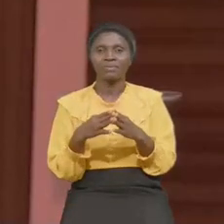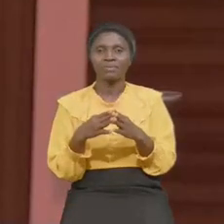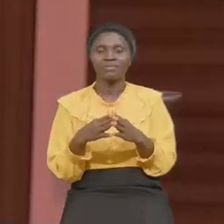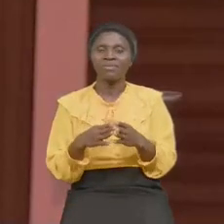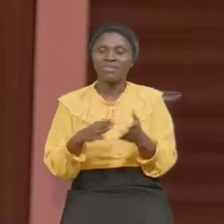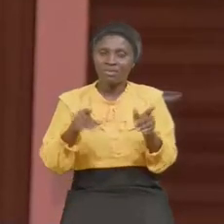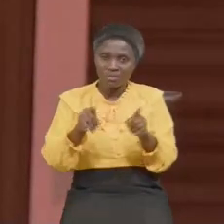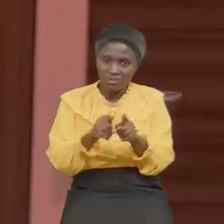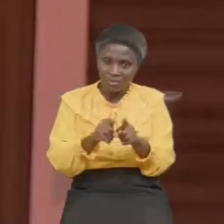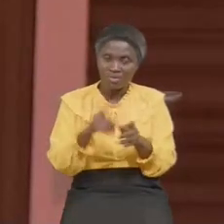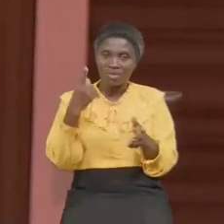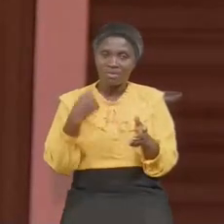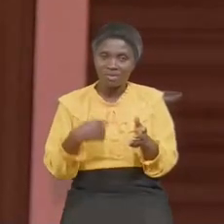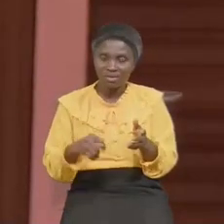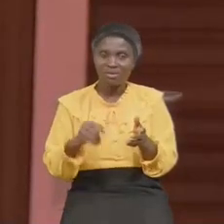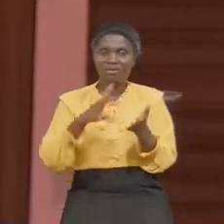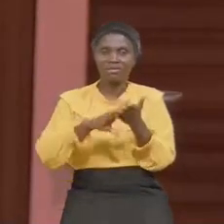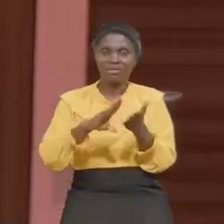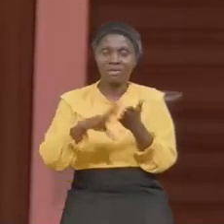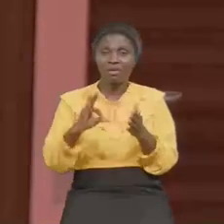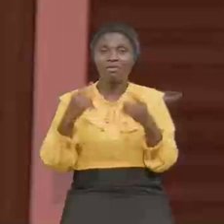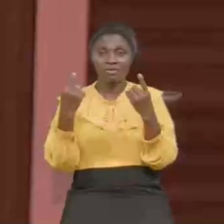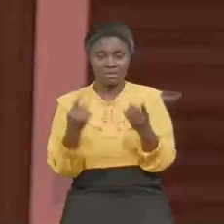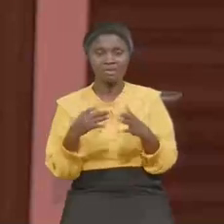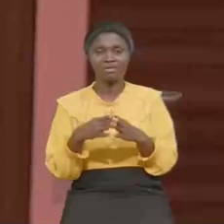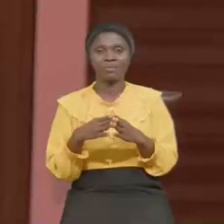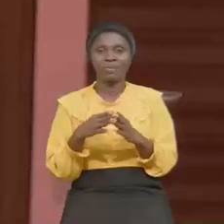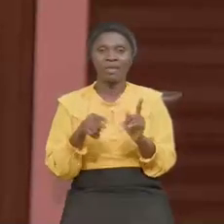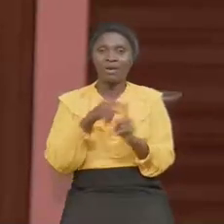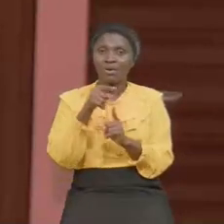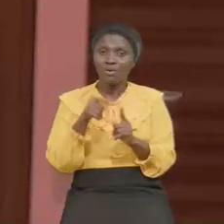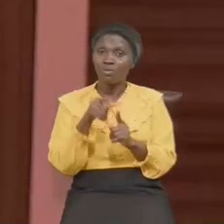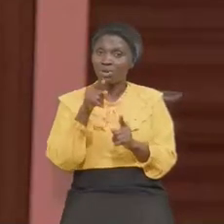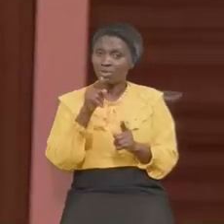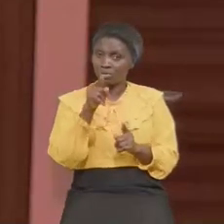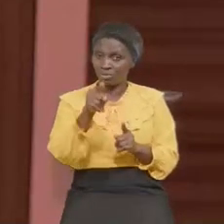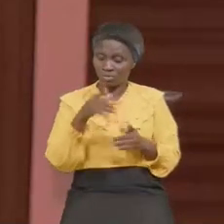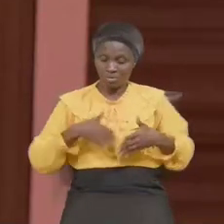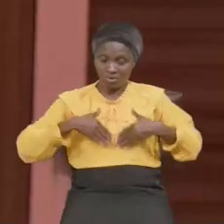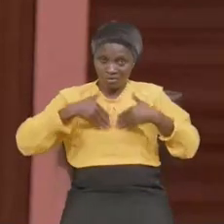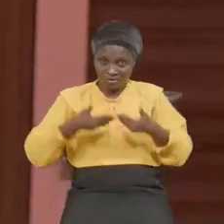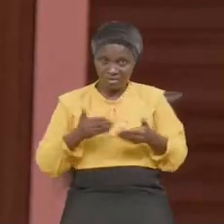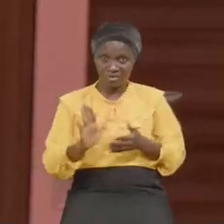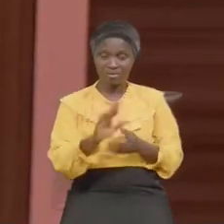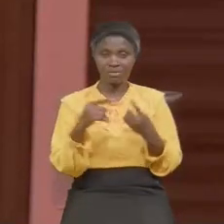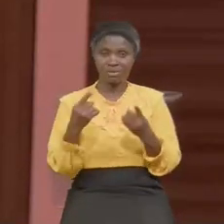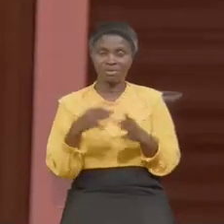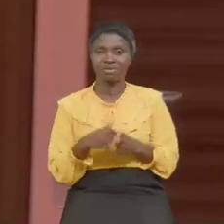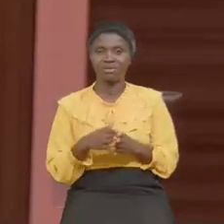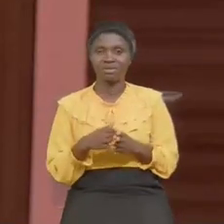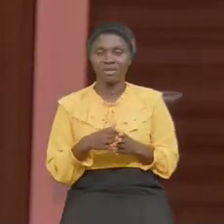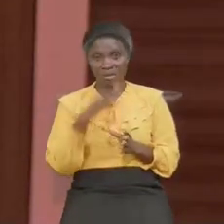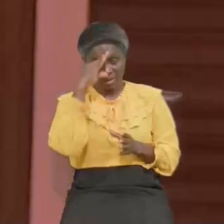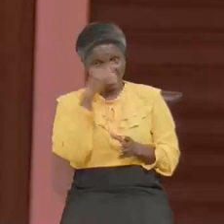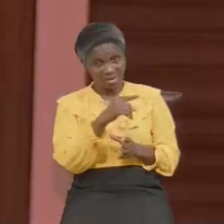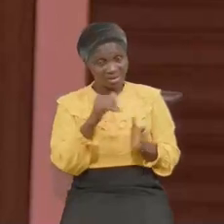Le pardon des péchés, la rémission des péchés. Quand tu confesses tes péchés, celui qui cache ses transgressions,